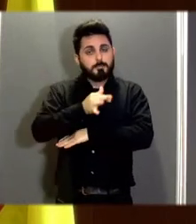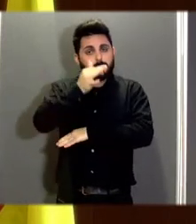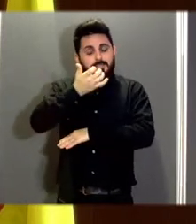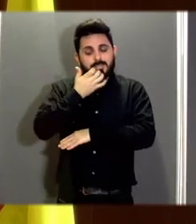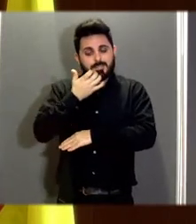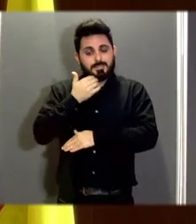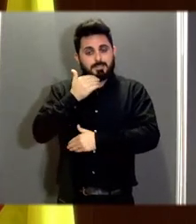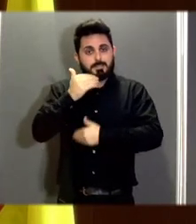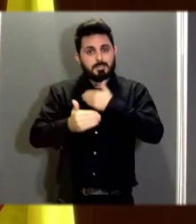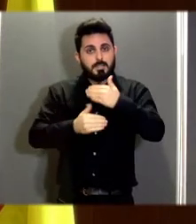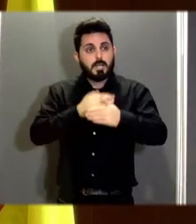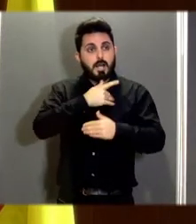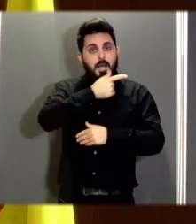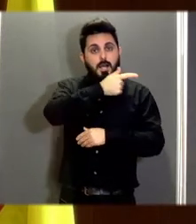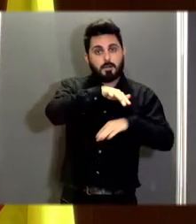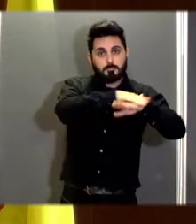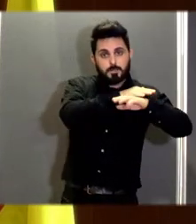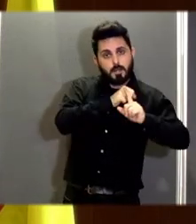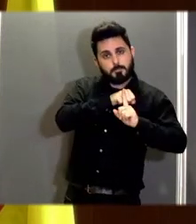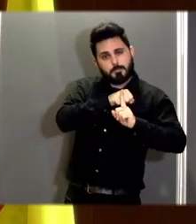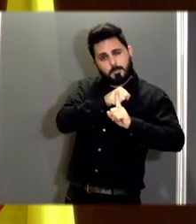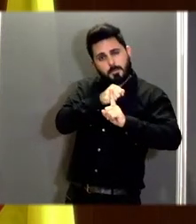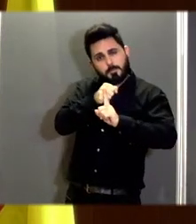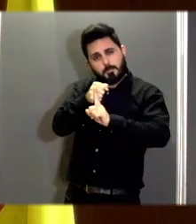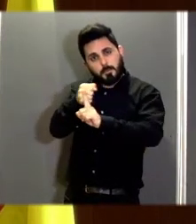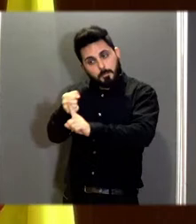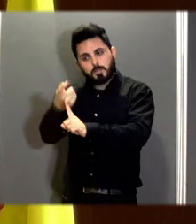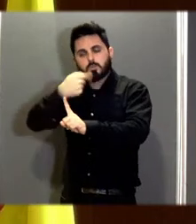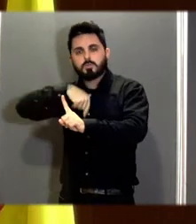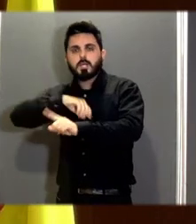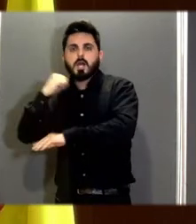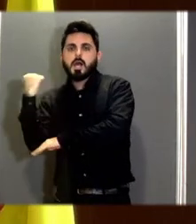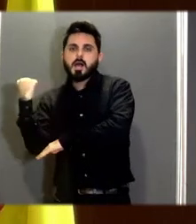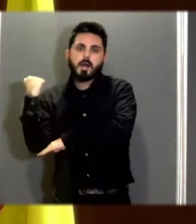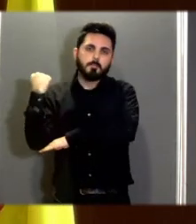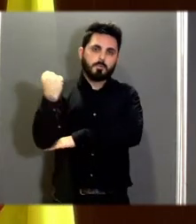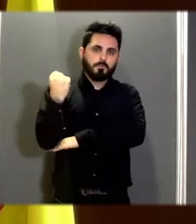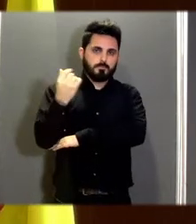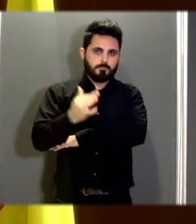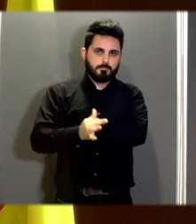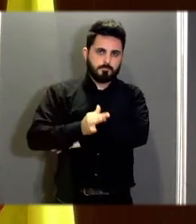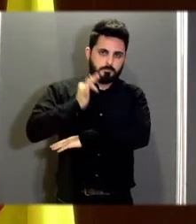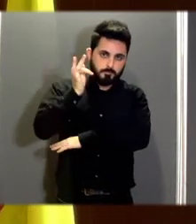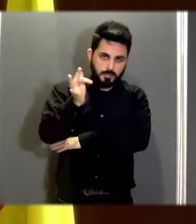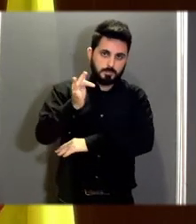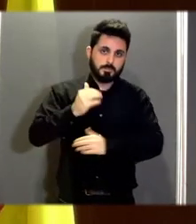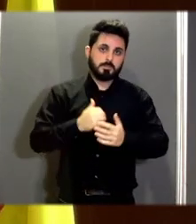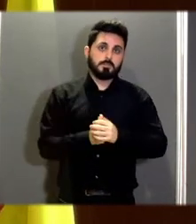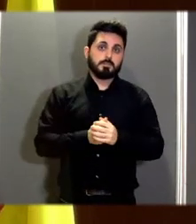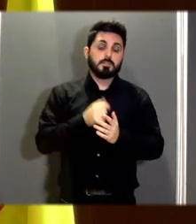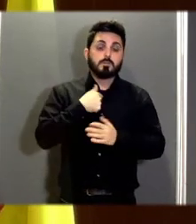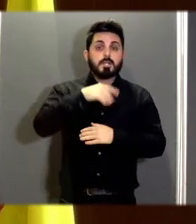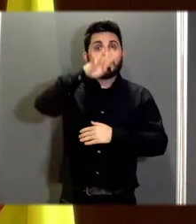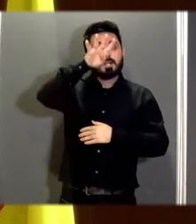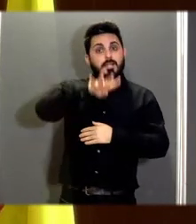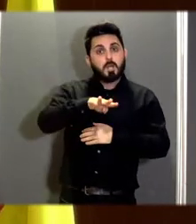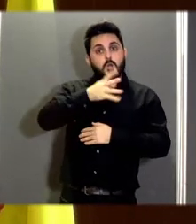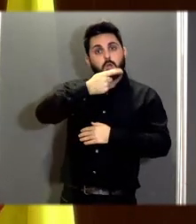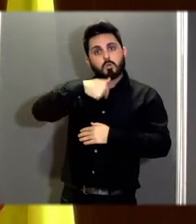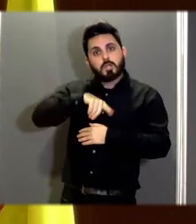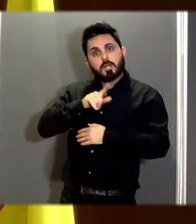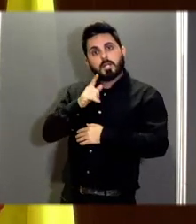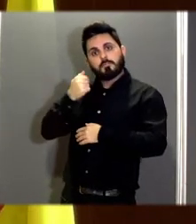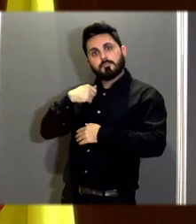repressió. Alhora, cal també que Catalunya no pretengui exercir sobre els països catalans un